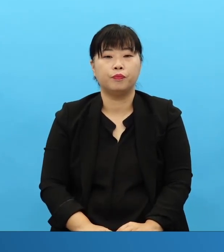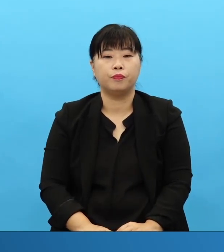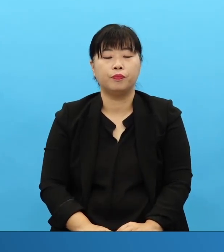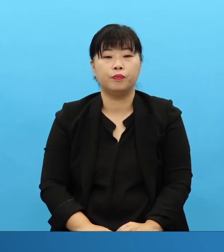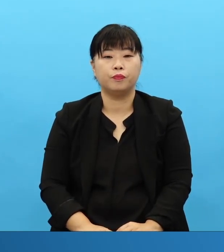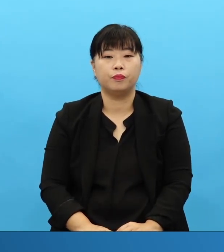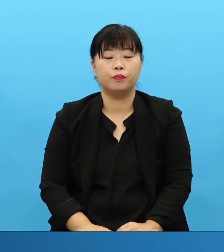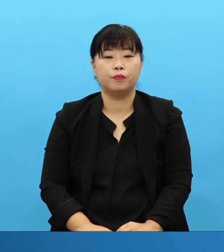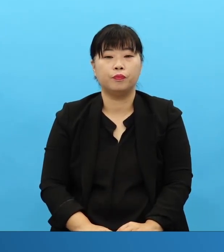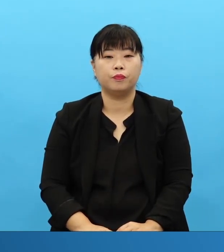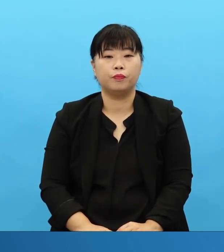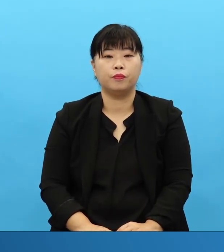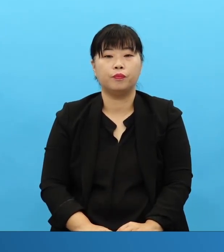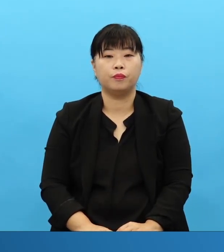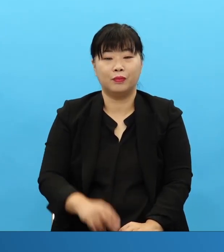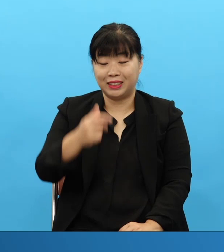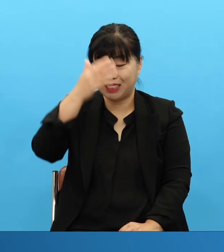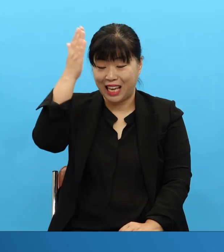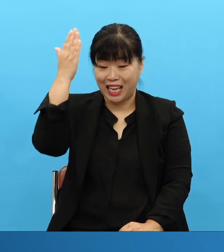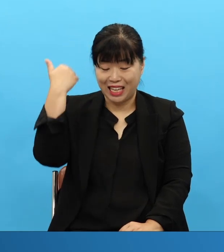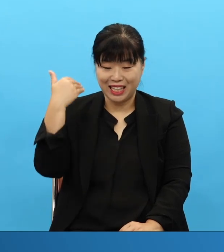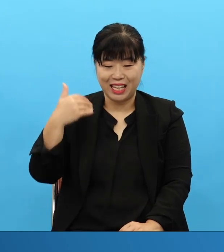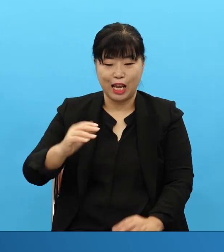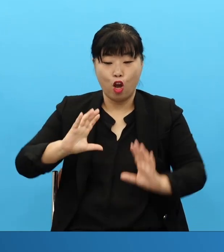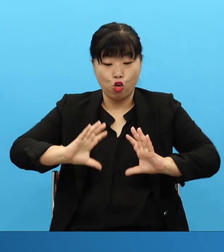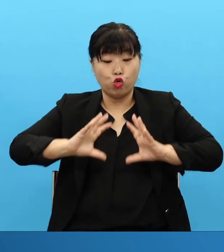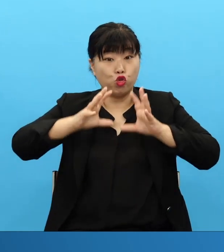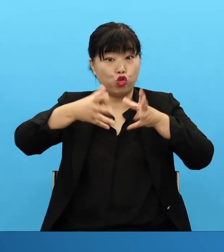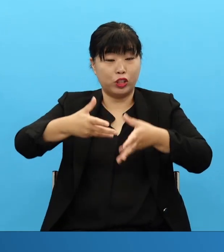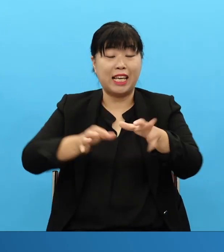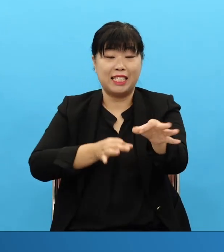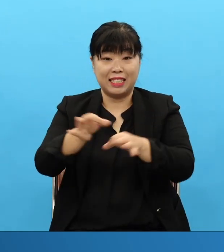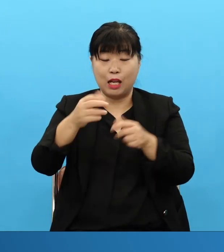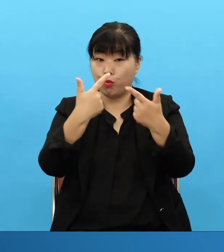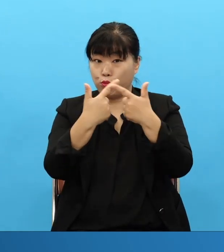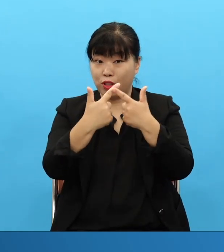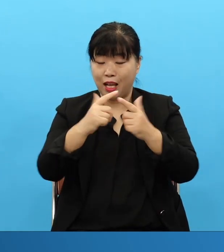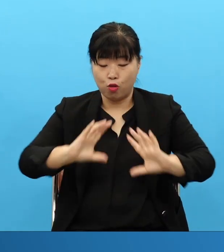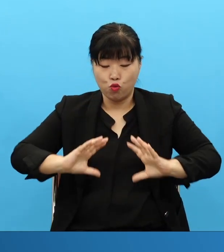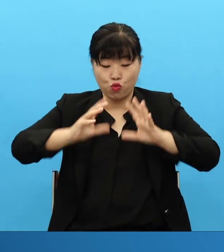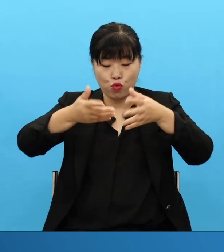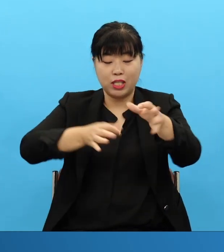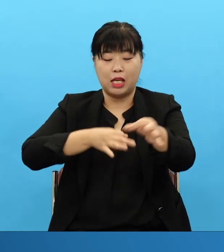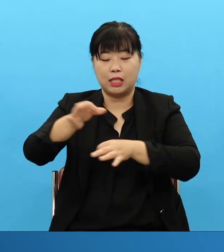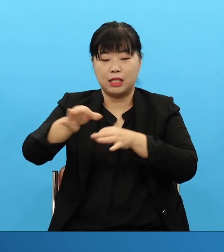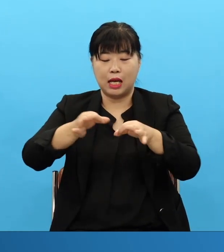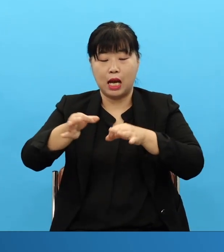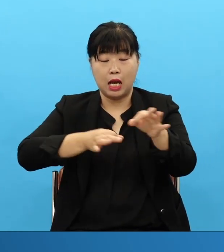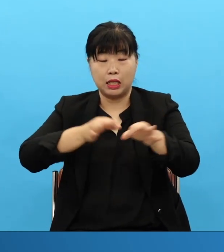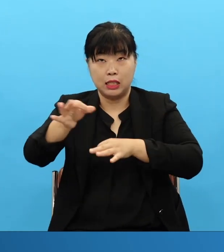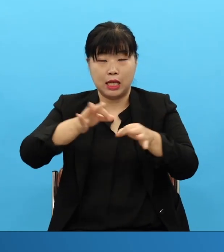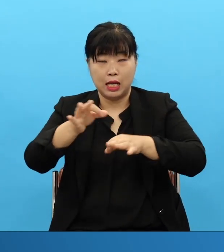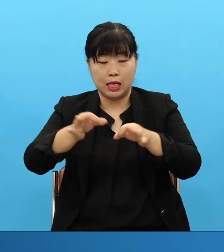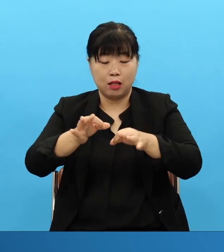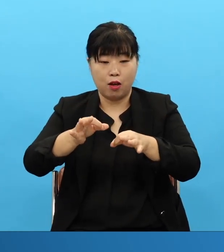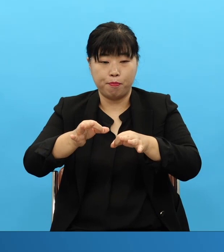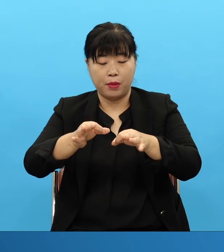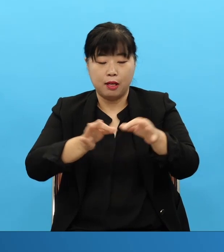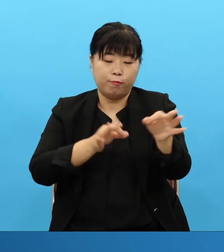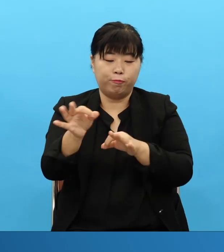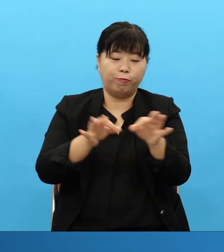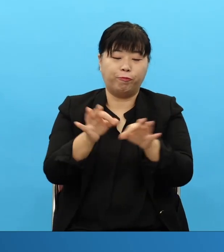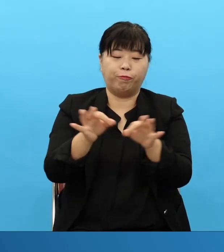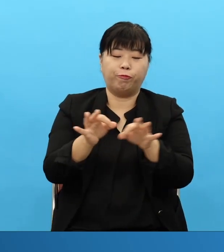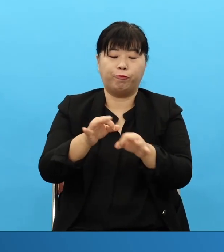그래서 옛날에 그 국제시장에서 장사하면서 늘 전도하는 한 분 계셨는데요. 그분은 만나는